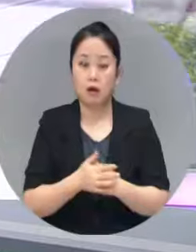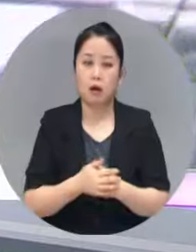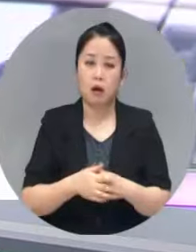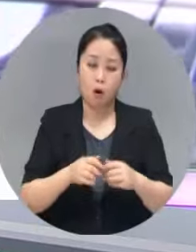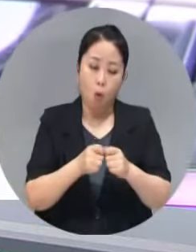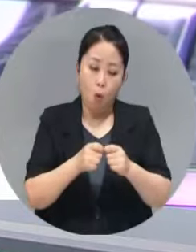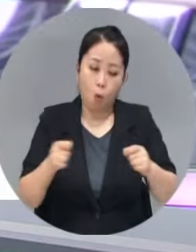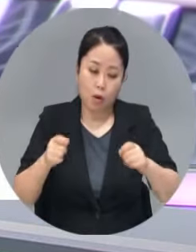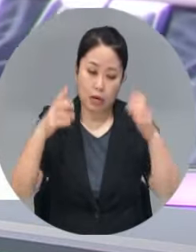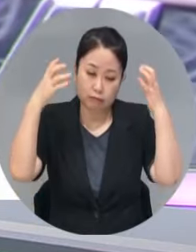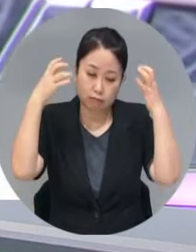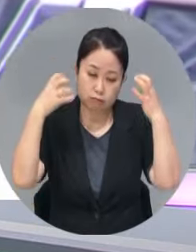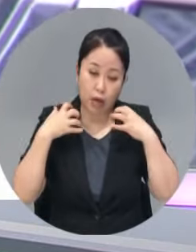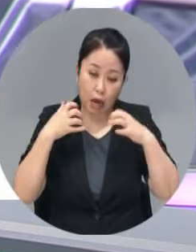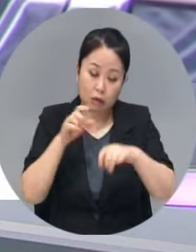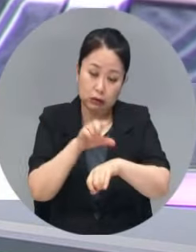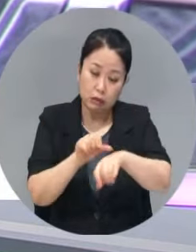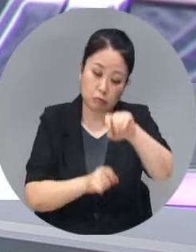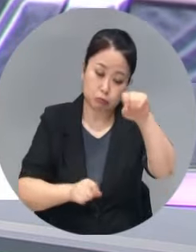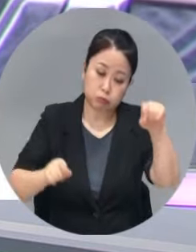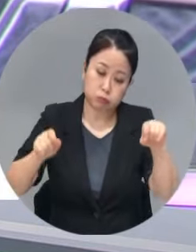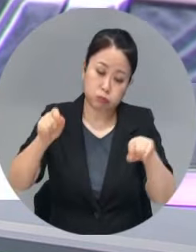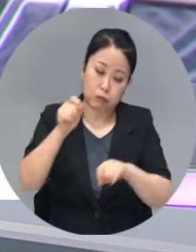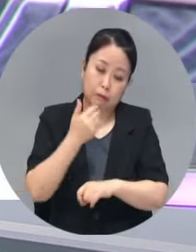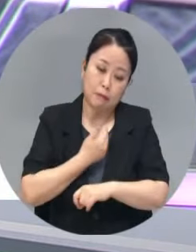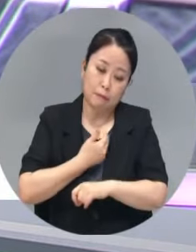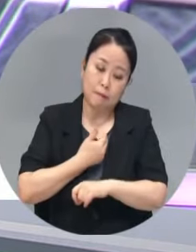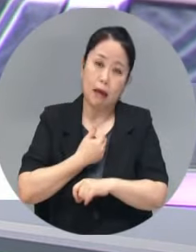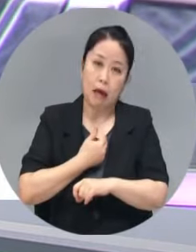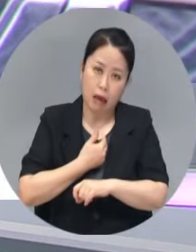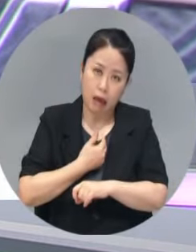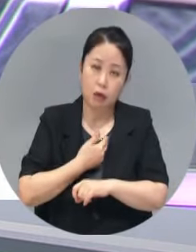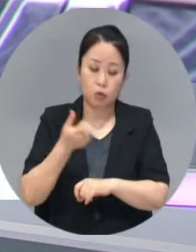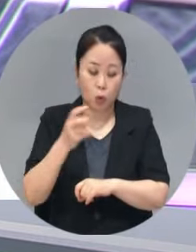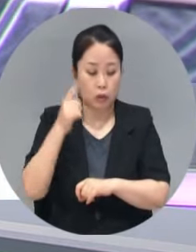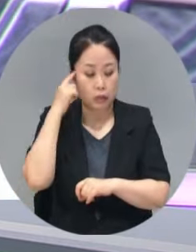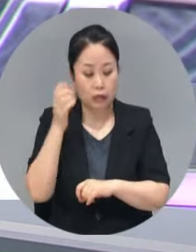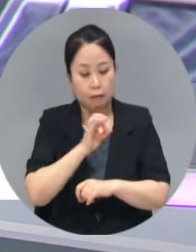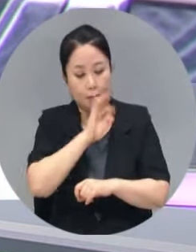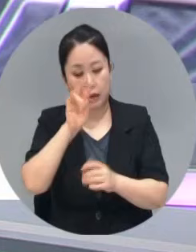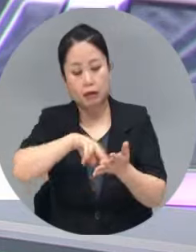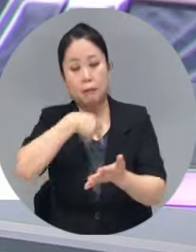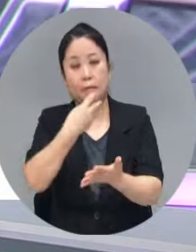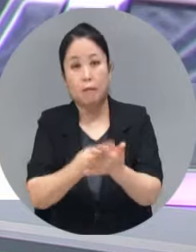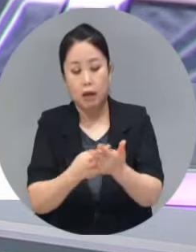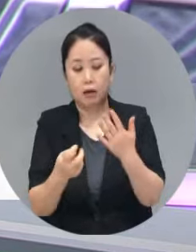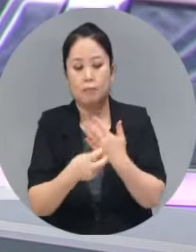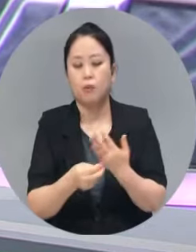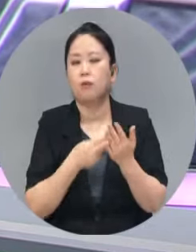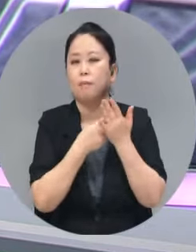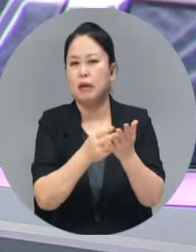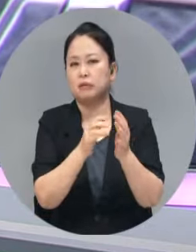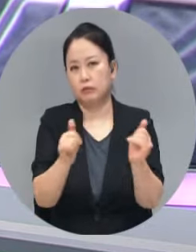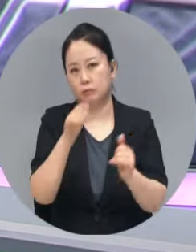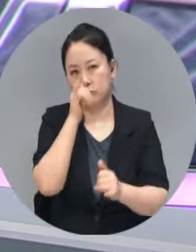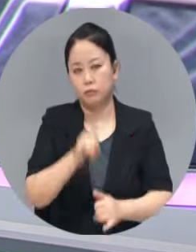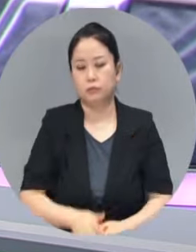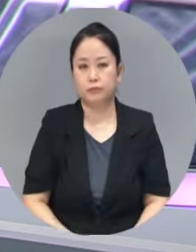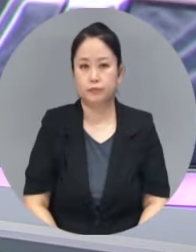폭염을 버텨야 하는 상황이었는데 실시내 병원으로 이송된 신청자도 있었습니다. 오늘 첫 소식 박준호